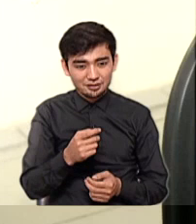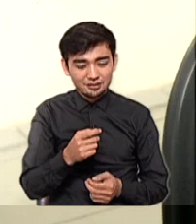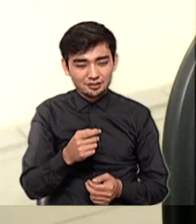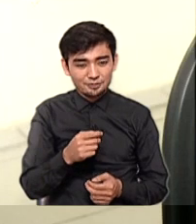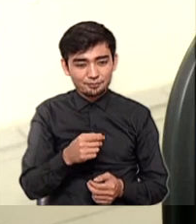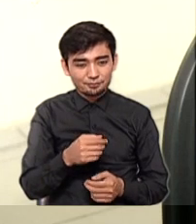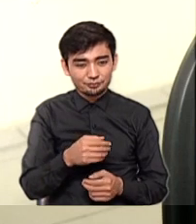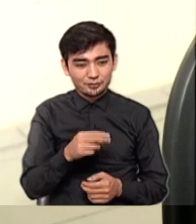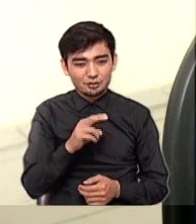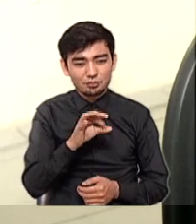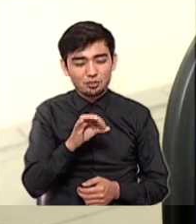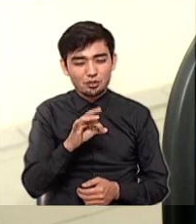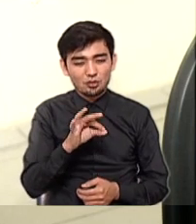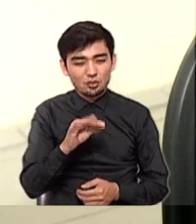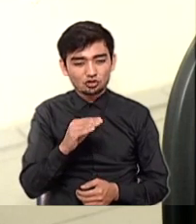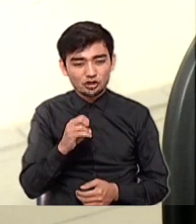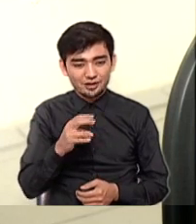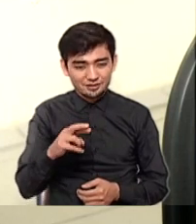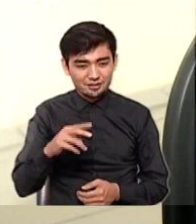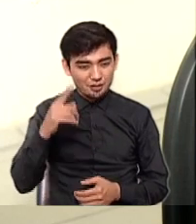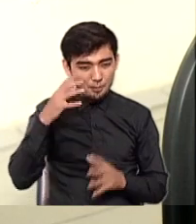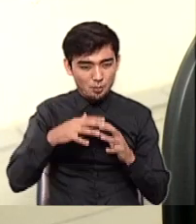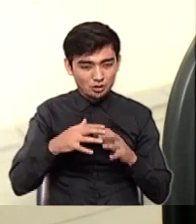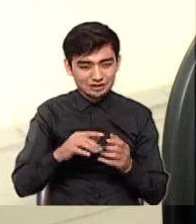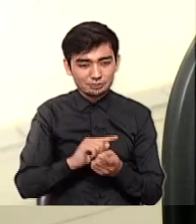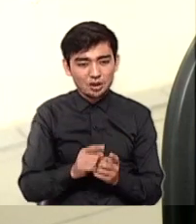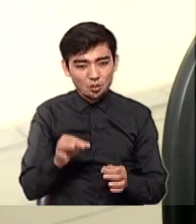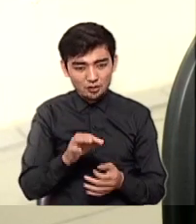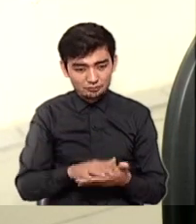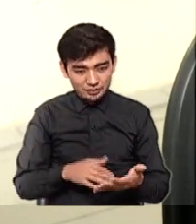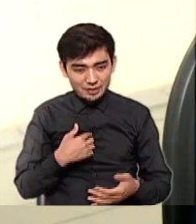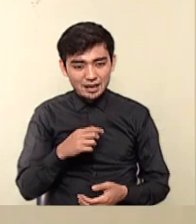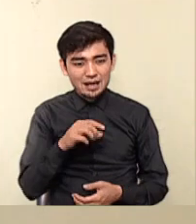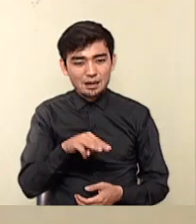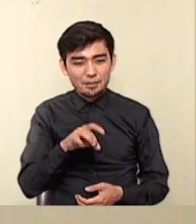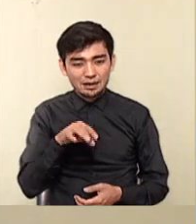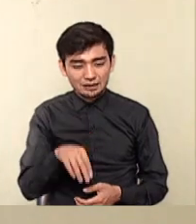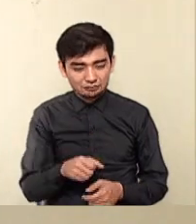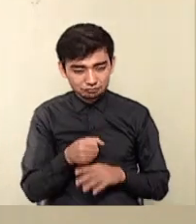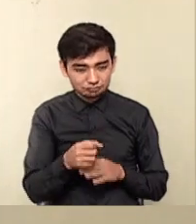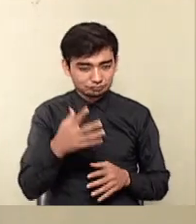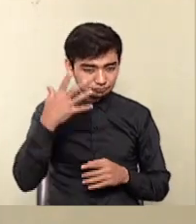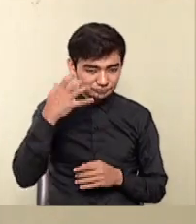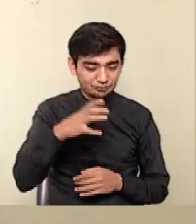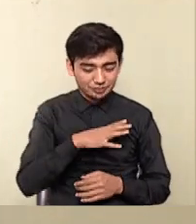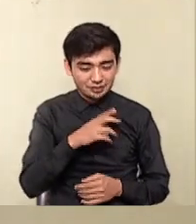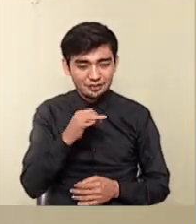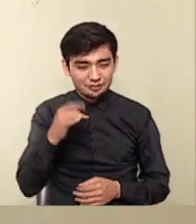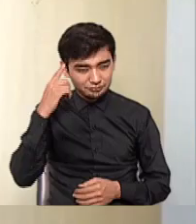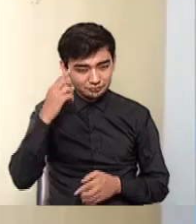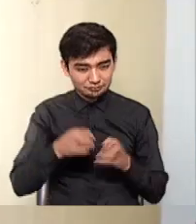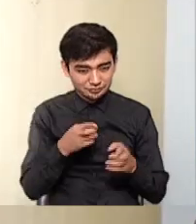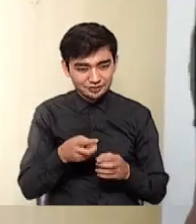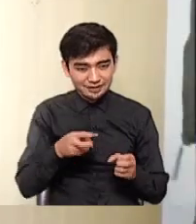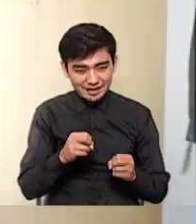органическое поражение, изменение головного мозга деген шықты, біз ары қарай MRT-ға түсірдік. Ми жарақатын жою үшін күрделі ота